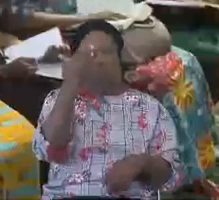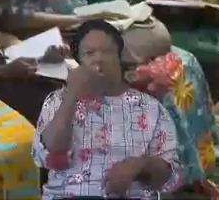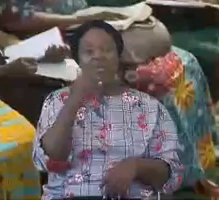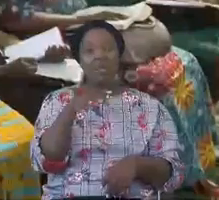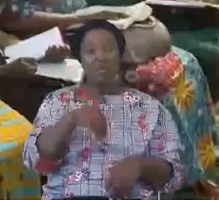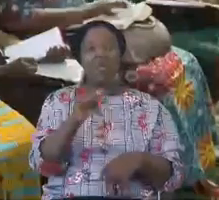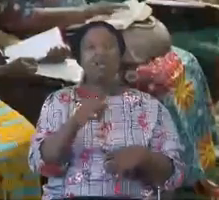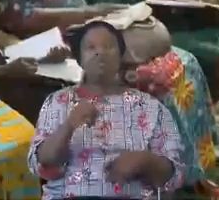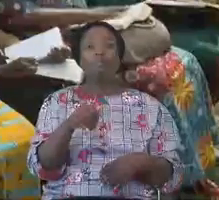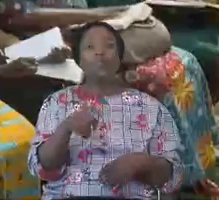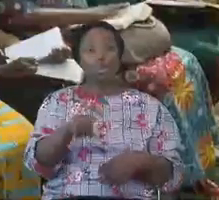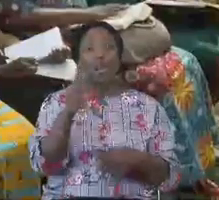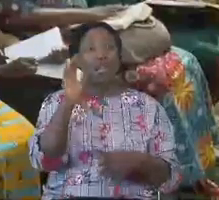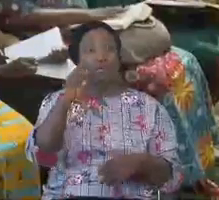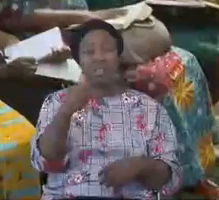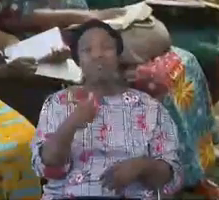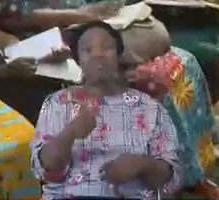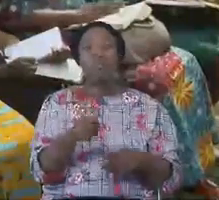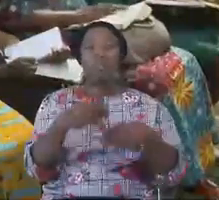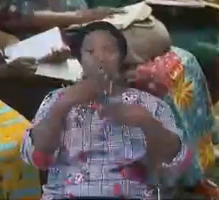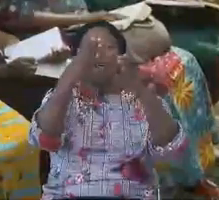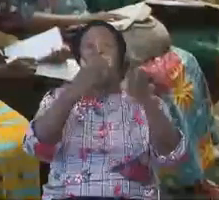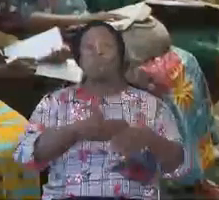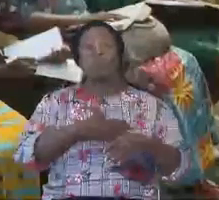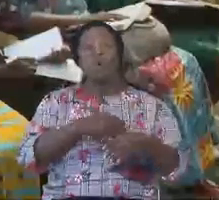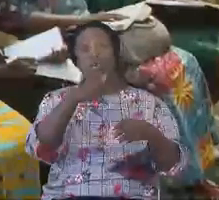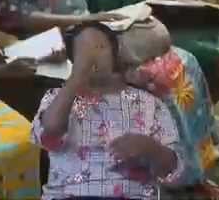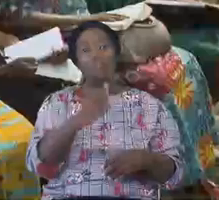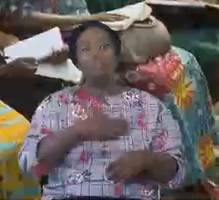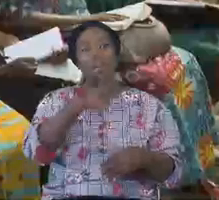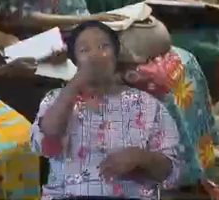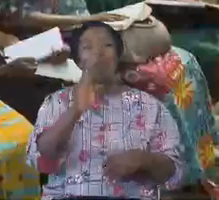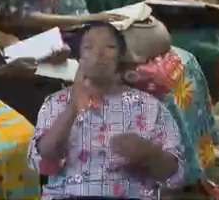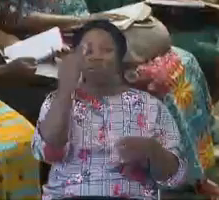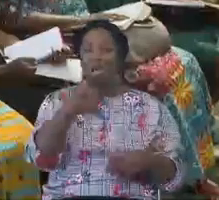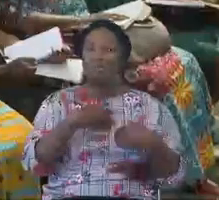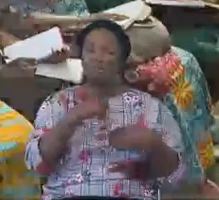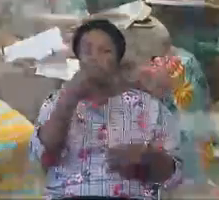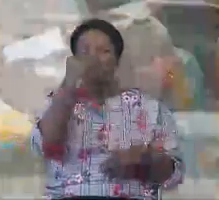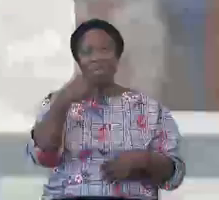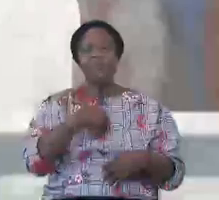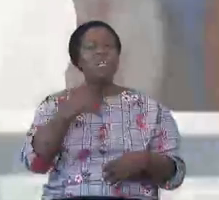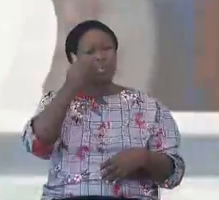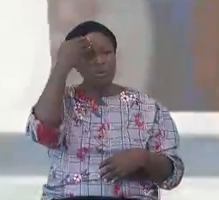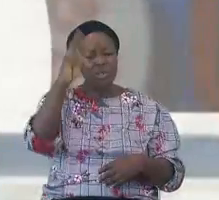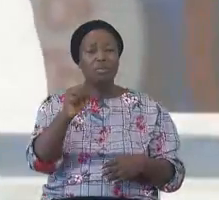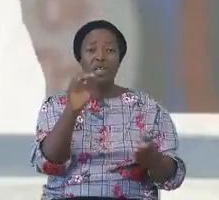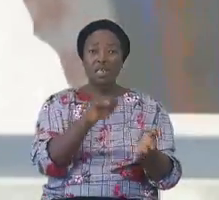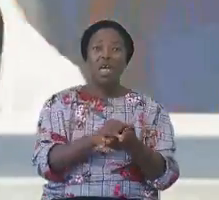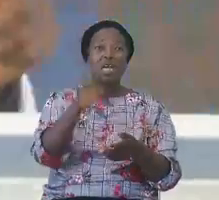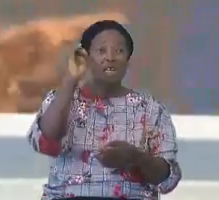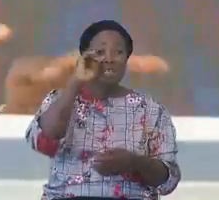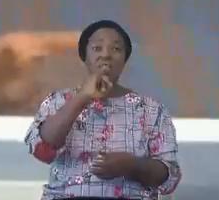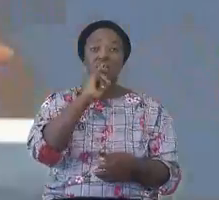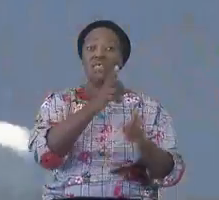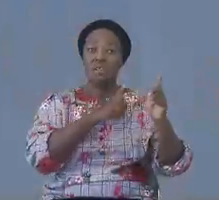monde, il a reconnu comme Seigneur pendant que lui-même, Christ, a crié, mon Père, mon Dieu, pourquoi m'as-tu